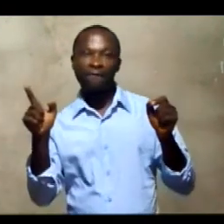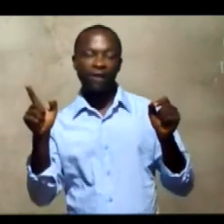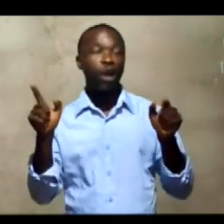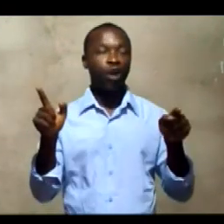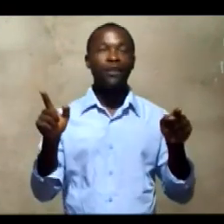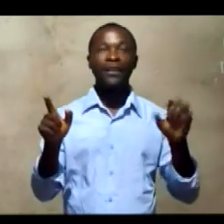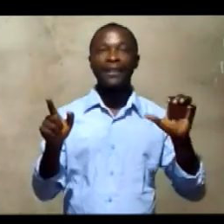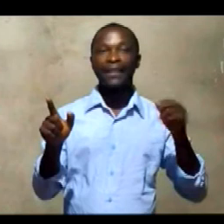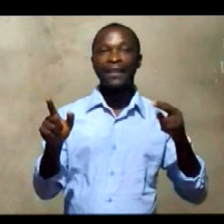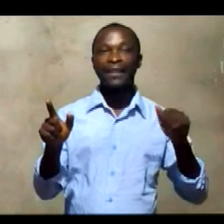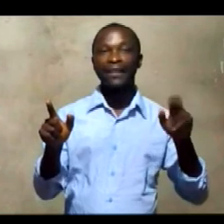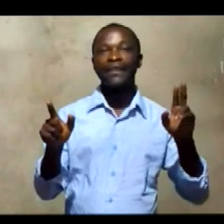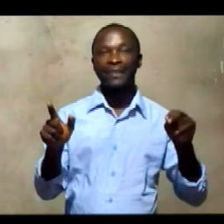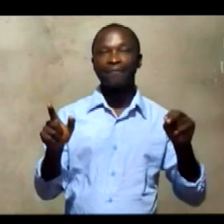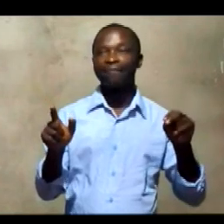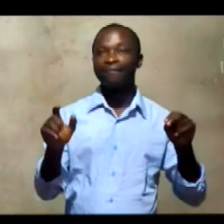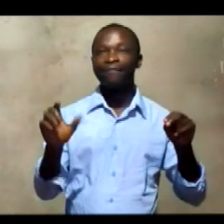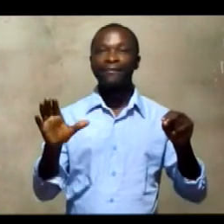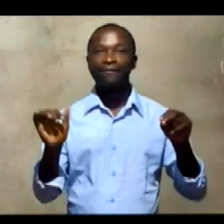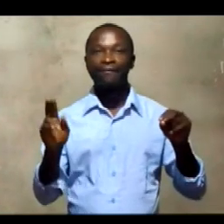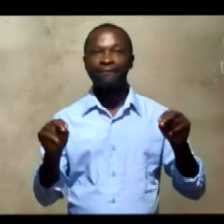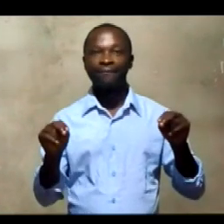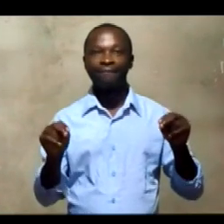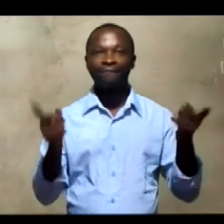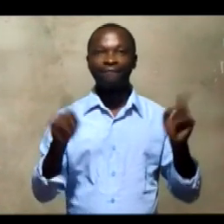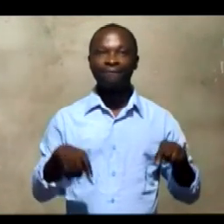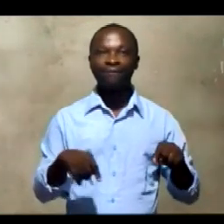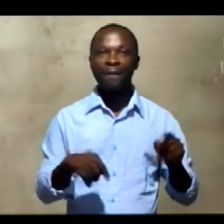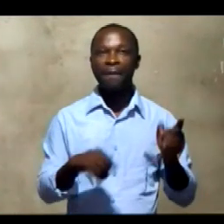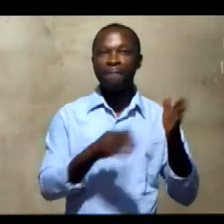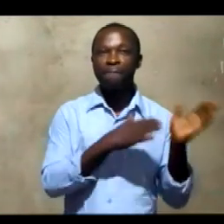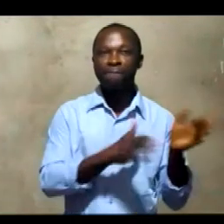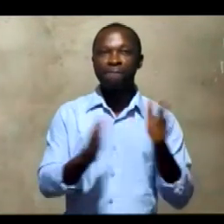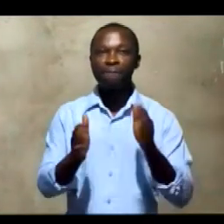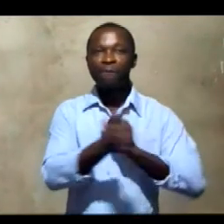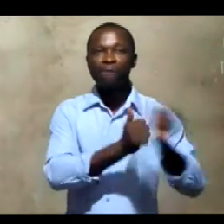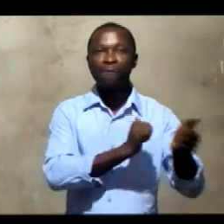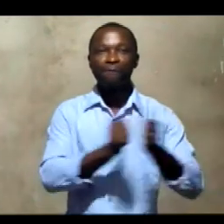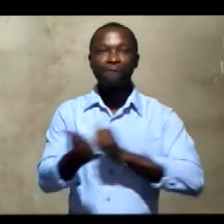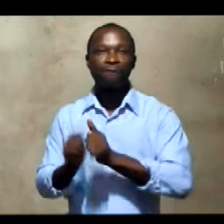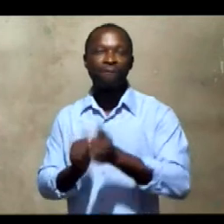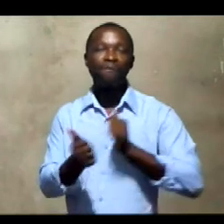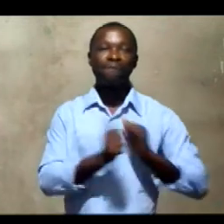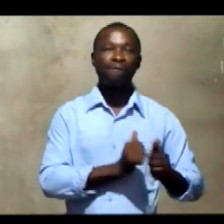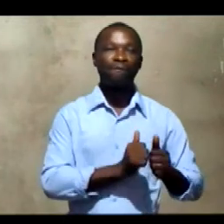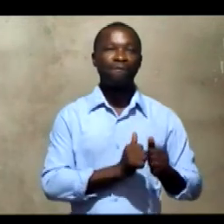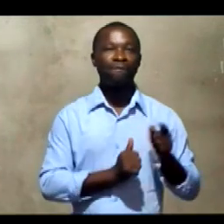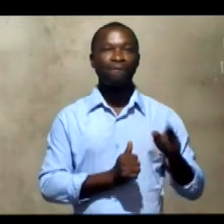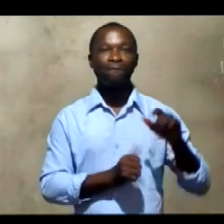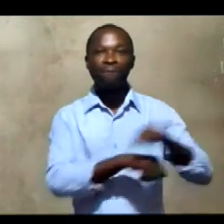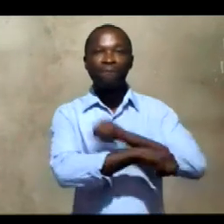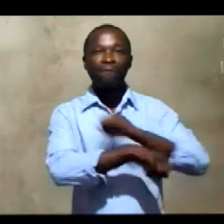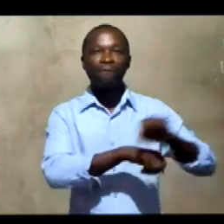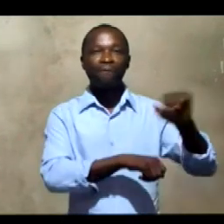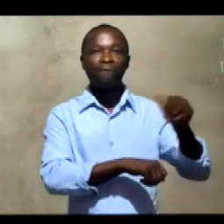poules, soit 8 sélections nationales au total. 2 stades abriteront ces rencontres, celui de Japoma et celui